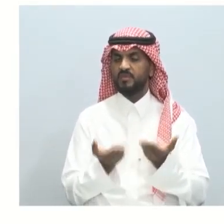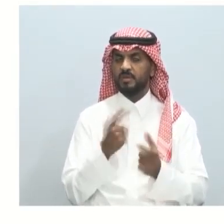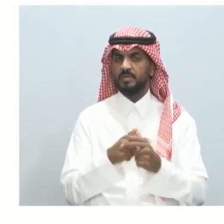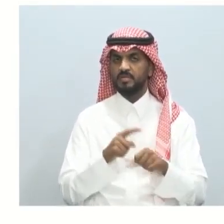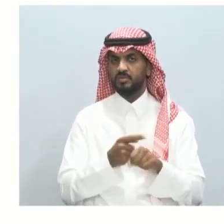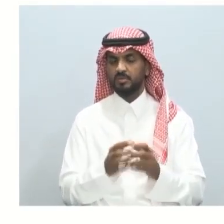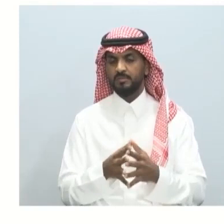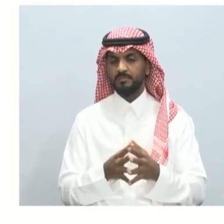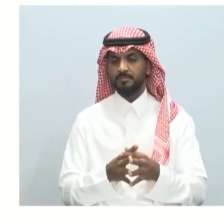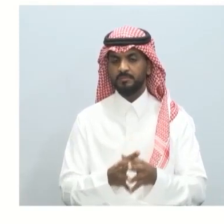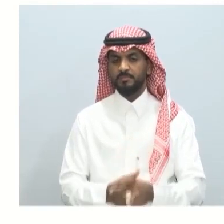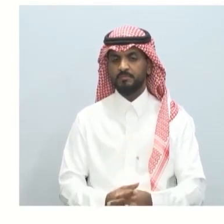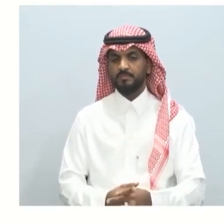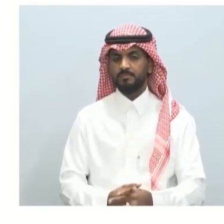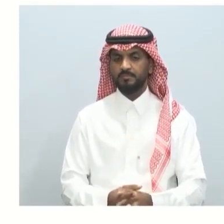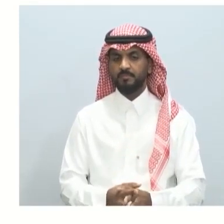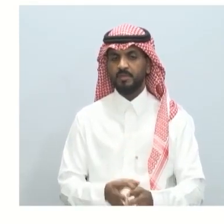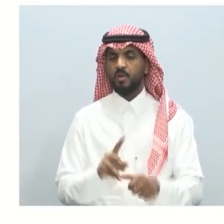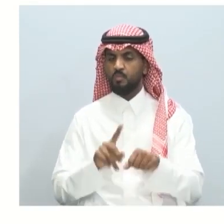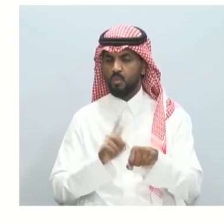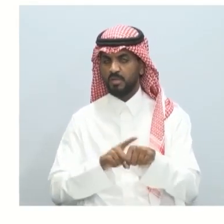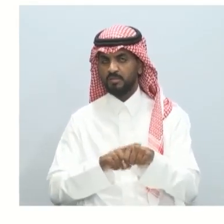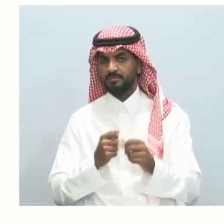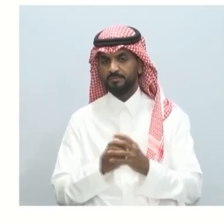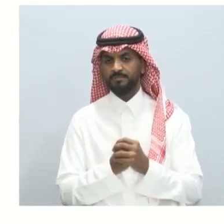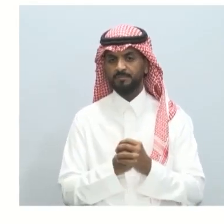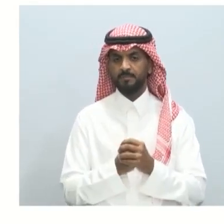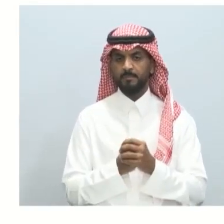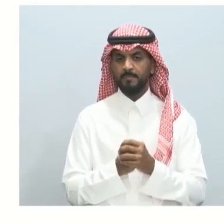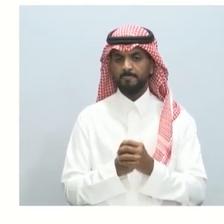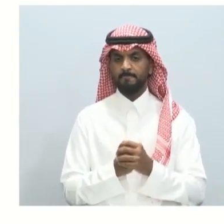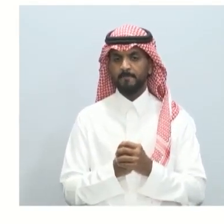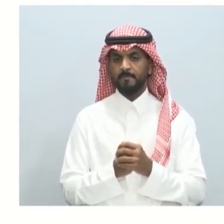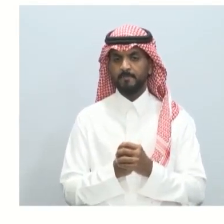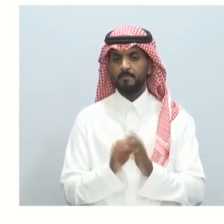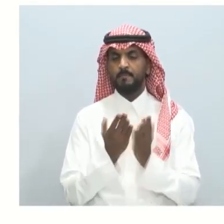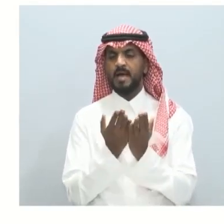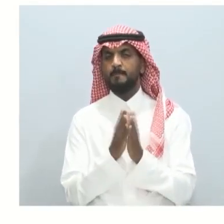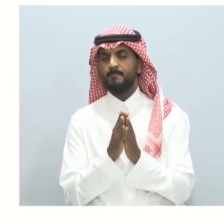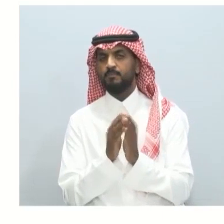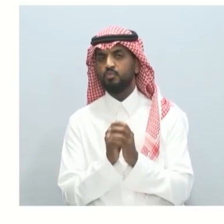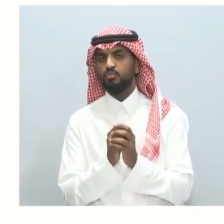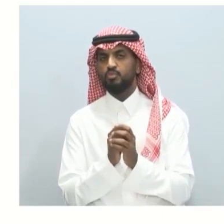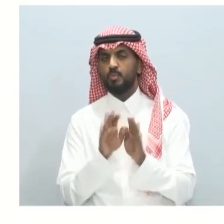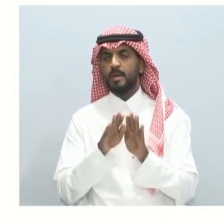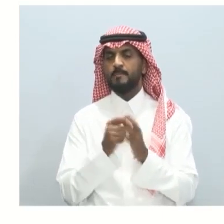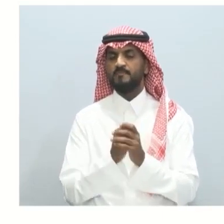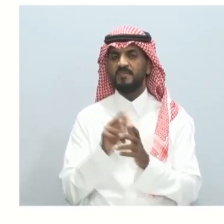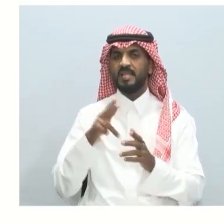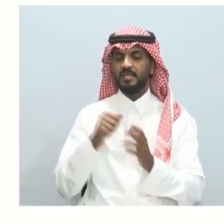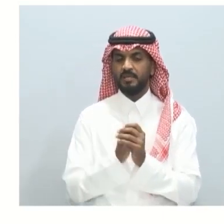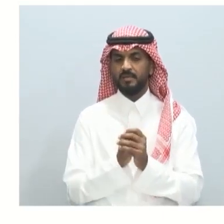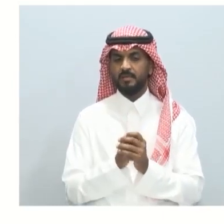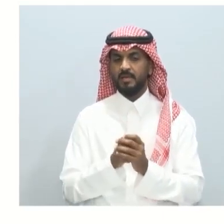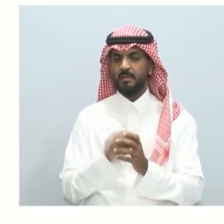السرعتين احسب ضع مؤقتا واحسب ايضا سرعتك القرائيه باب في العي طبعا هذا من البيان والتبيين